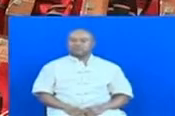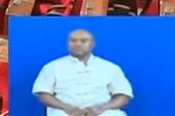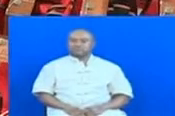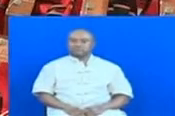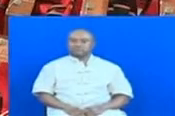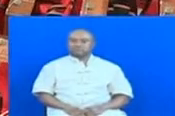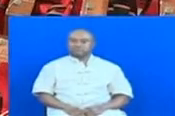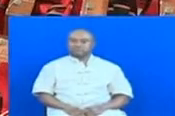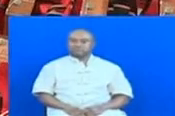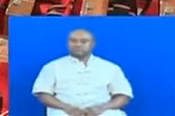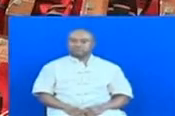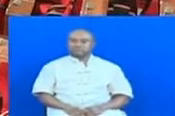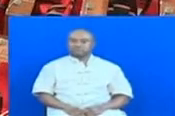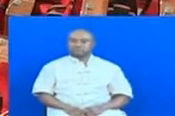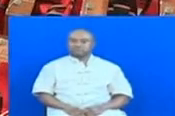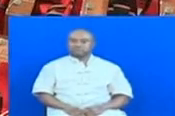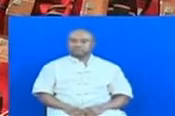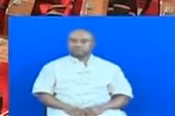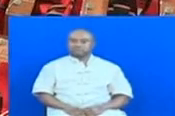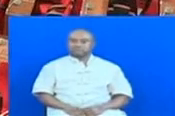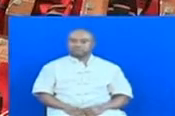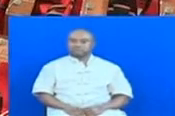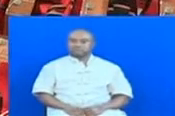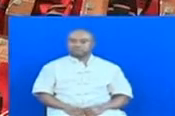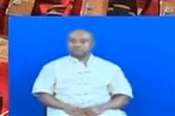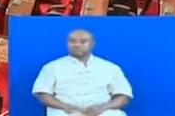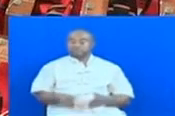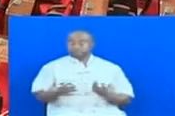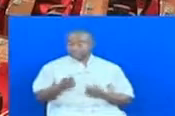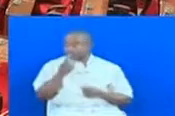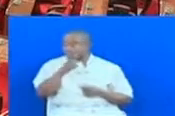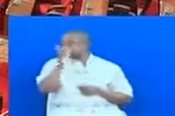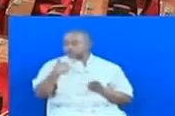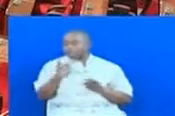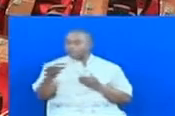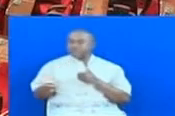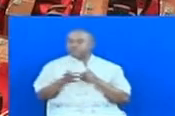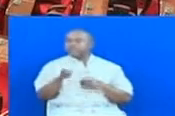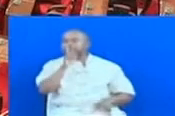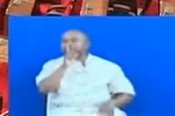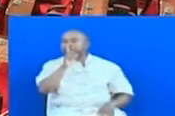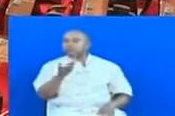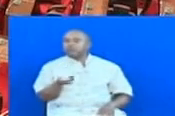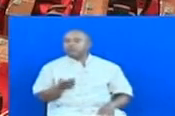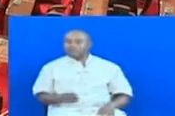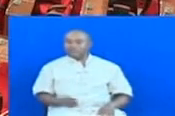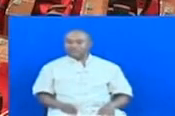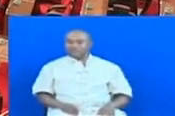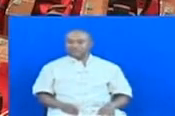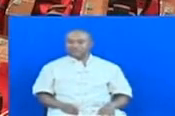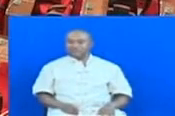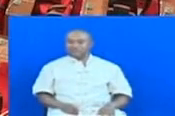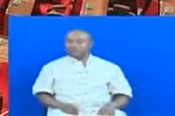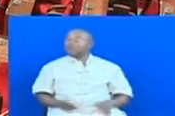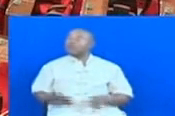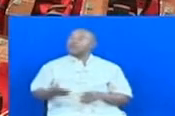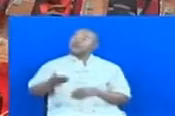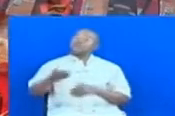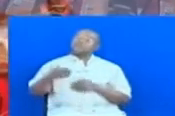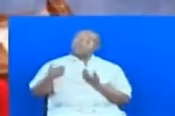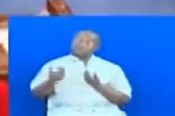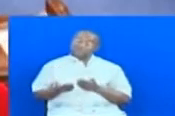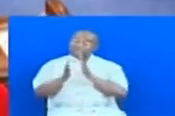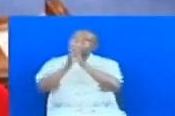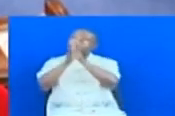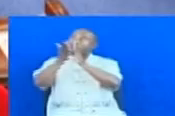Mheshimiwa, maombi hayo nimeambiwa Mheshimiwa Jafu amefunga 6, kwa hiyo yatakuwa yamepokelewa moja kwa